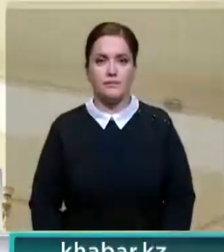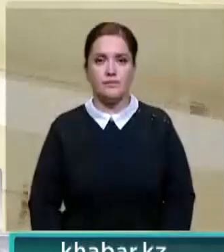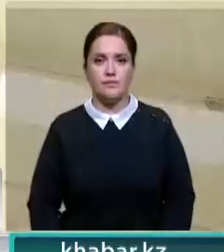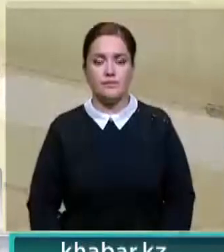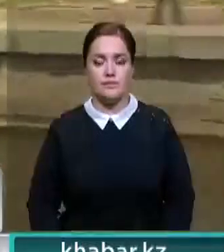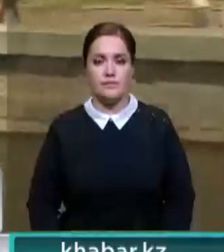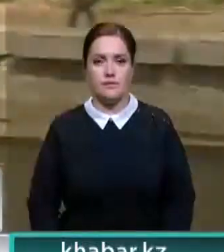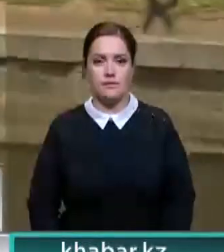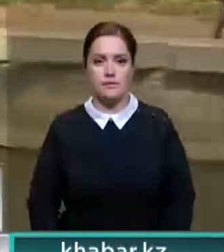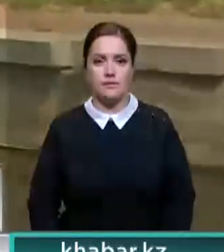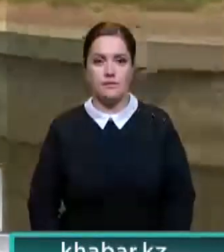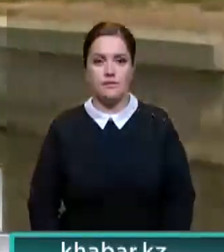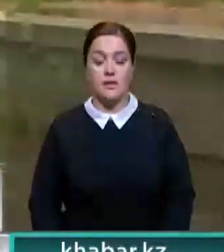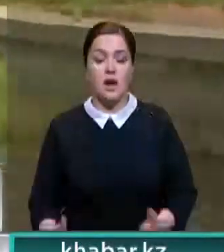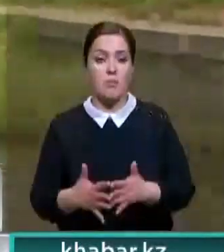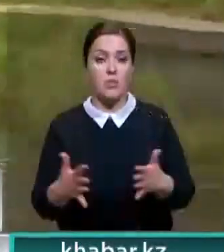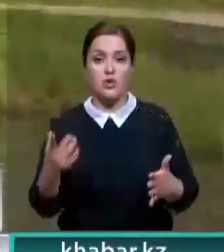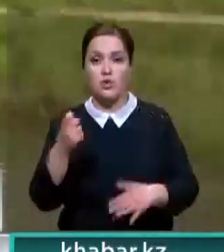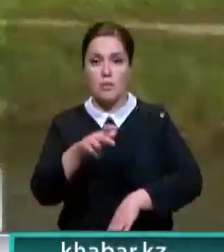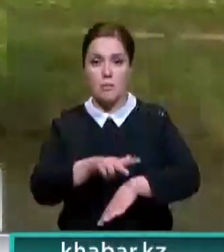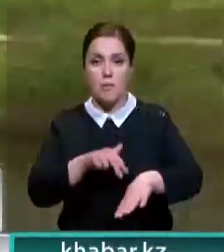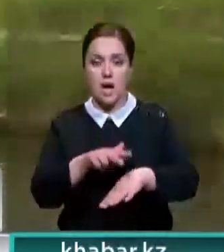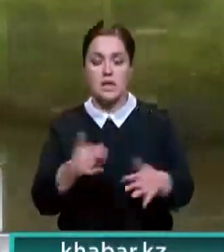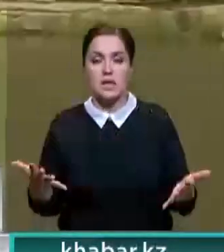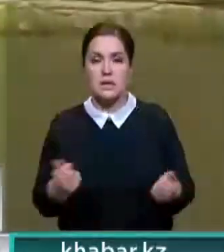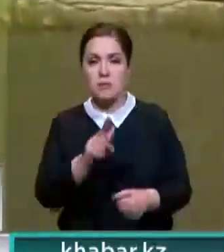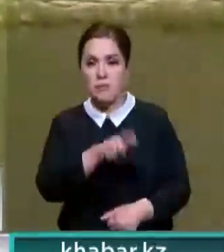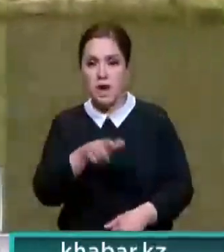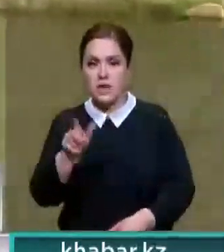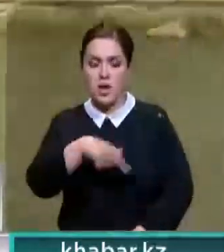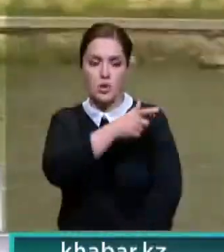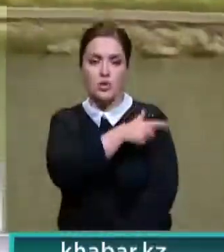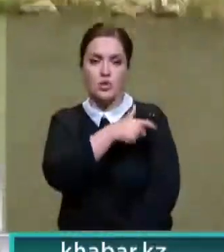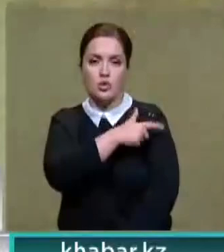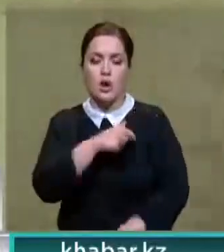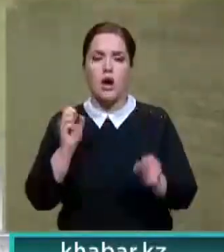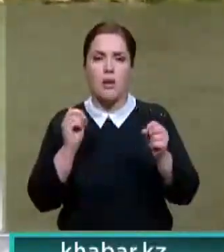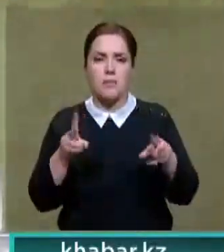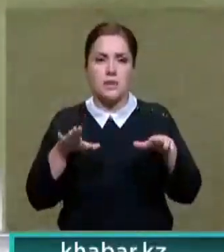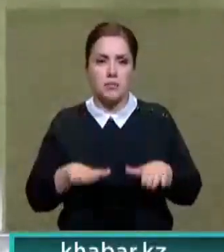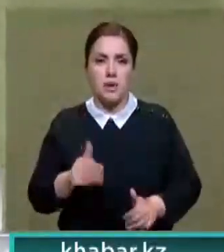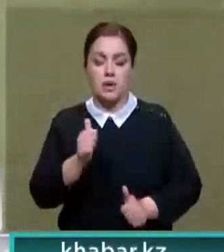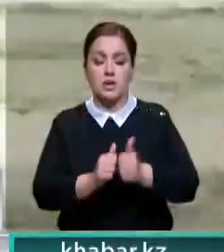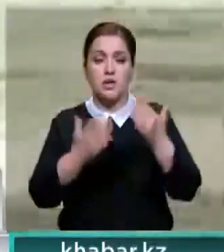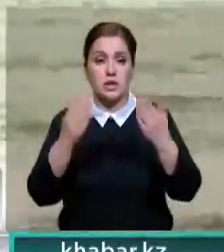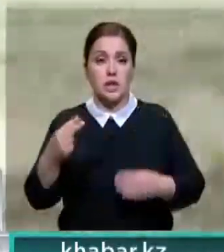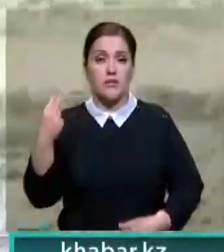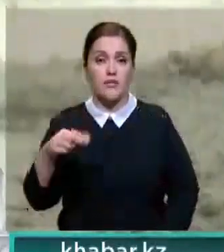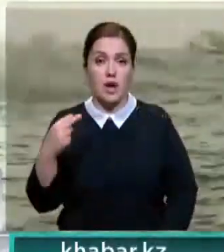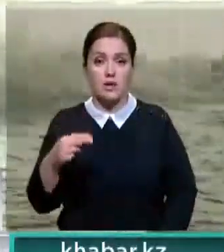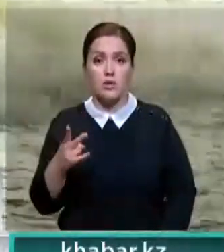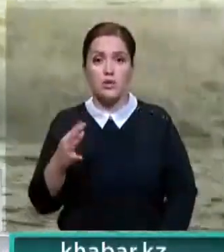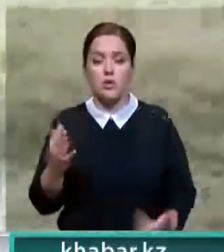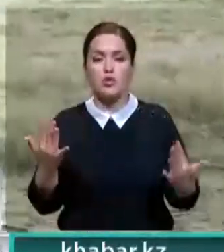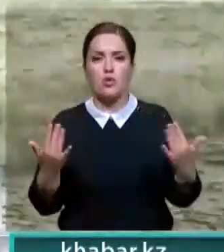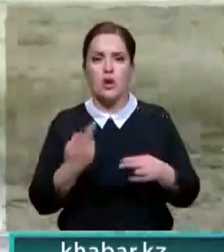24-25 человек. Больше сотни полицейских и спасателей дежурят на опасных участках ежедневно. Их в этом году 20. Но сколько